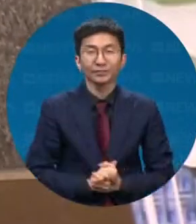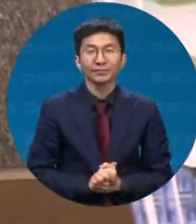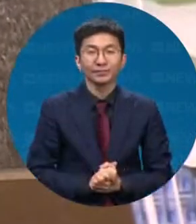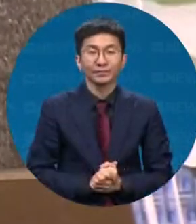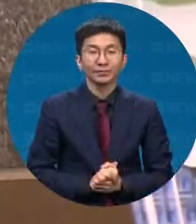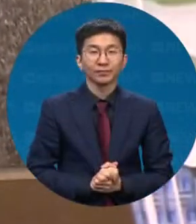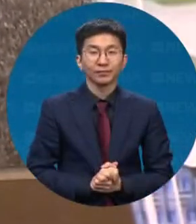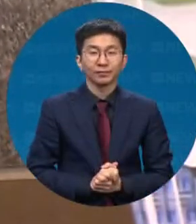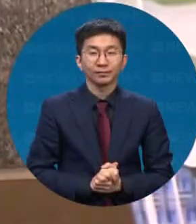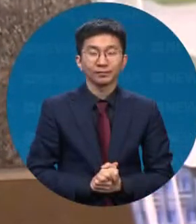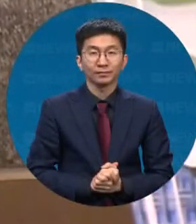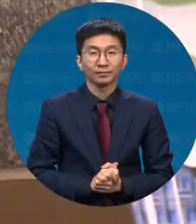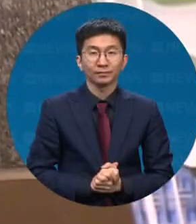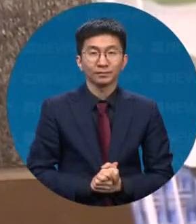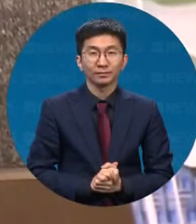ebs 뉴스 팥빵 줍니다